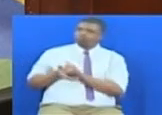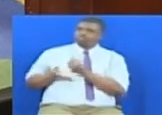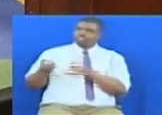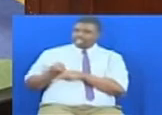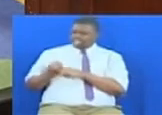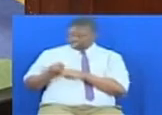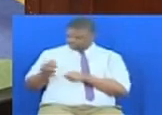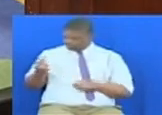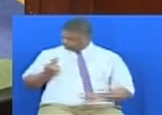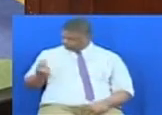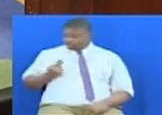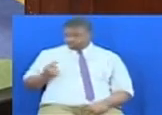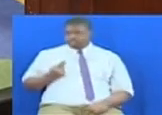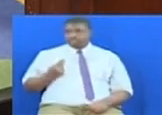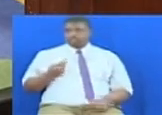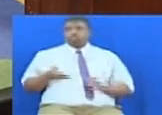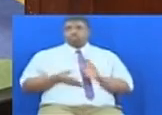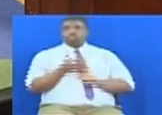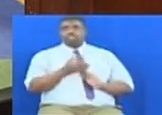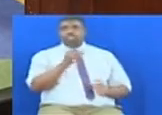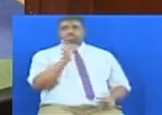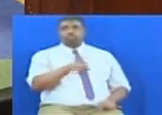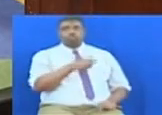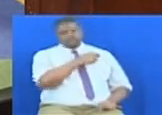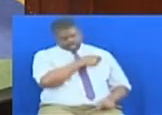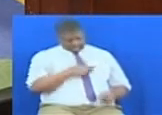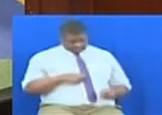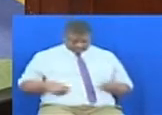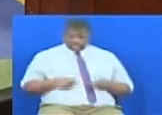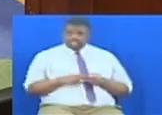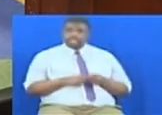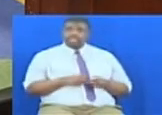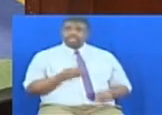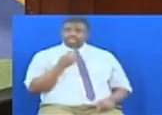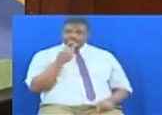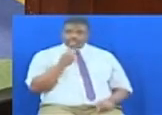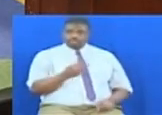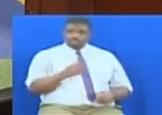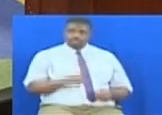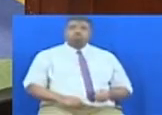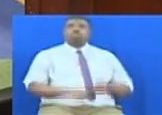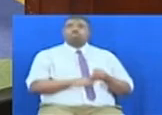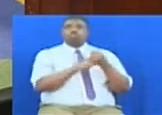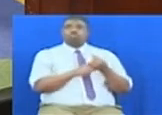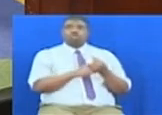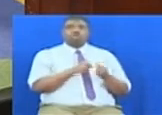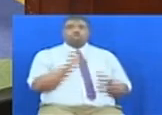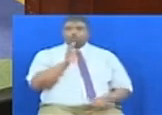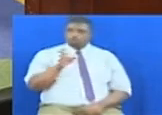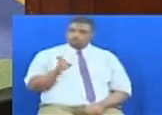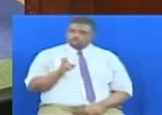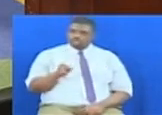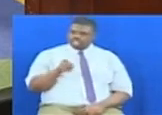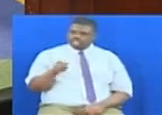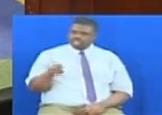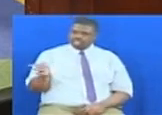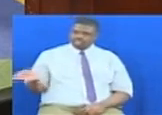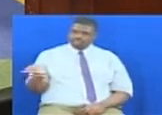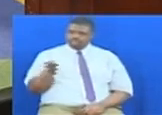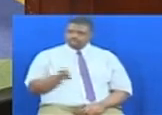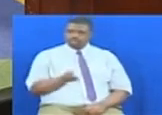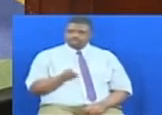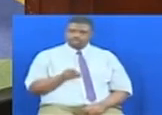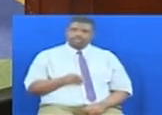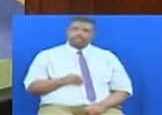mimi. Kwanza nimefurahi amekuwa rais, na ninaomba kuunga mkono hoja ya iliyoletwa na